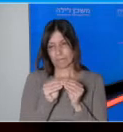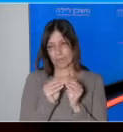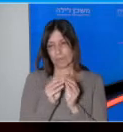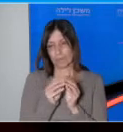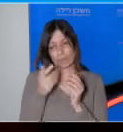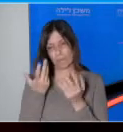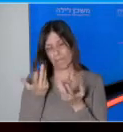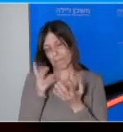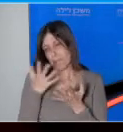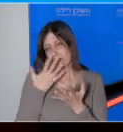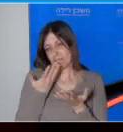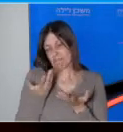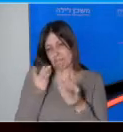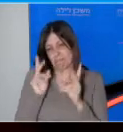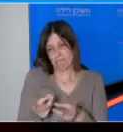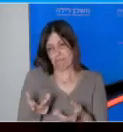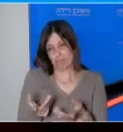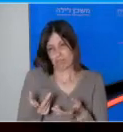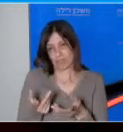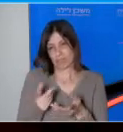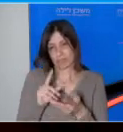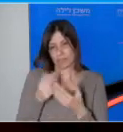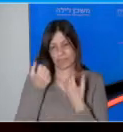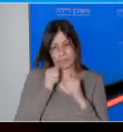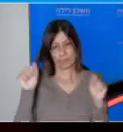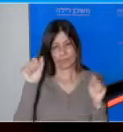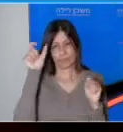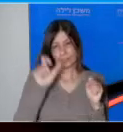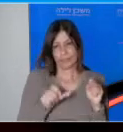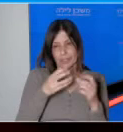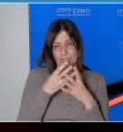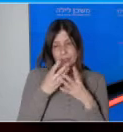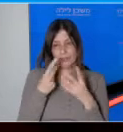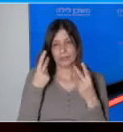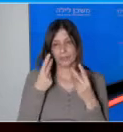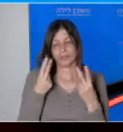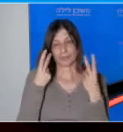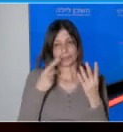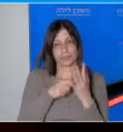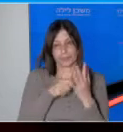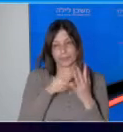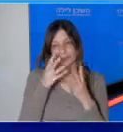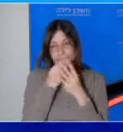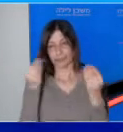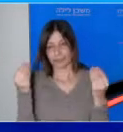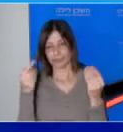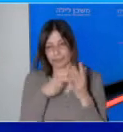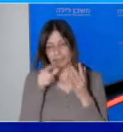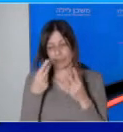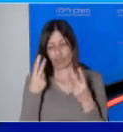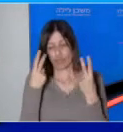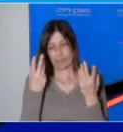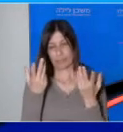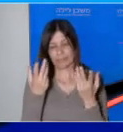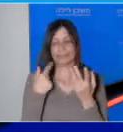אז בואו, מה האלטרנטיבה? אז אודי... לשחרר אנשים כן. חשובים מכל חשד. אז זהו, זה באמת, תמי, אני רוצה... אז תמי, אני רוצה לשאול את